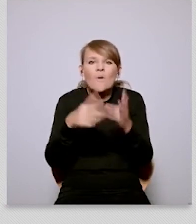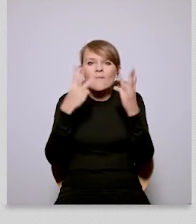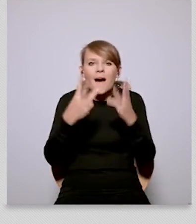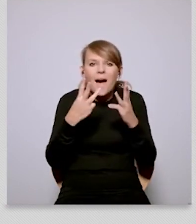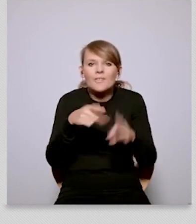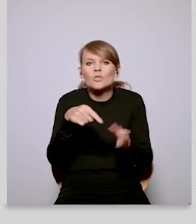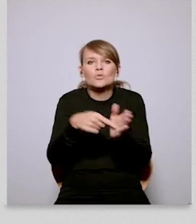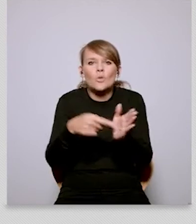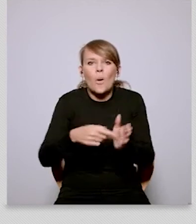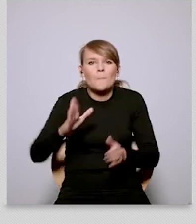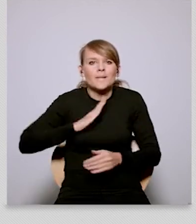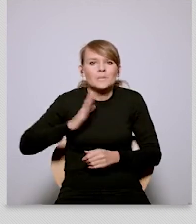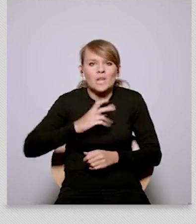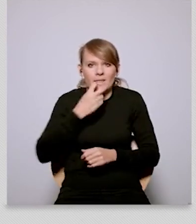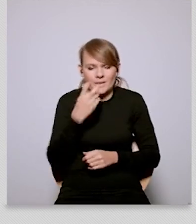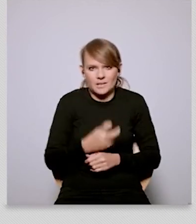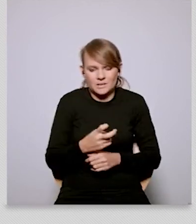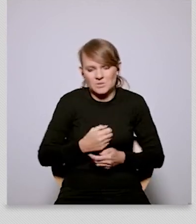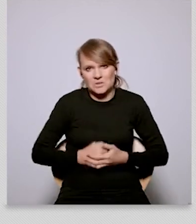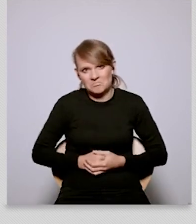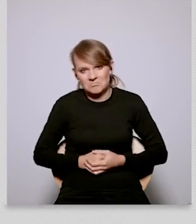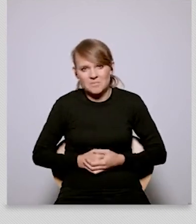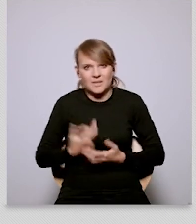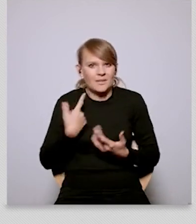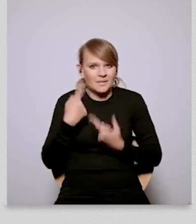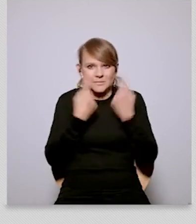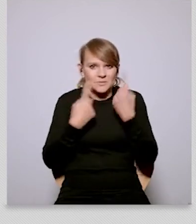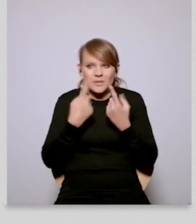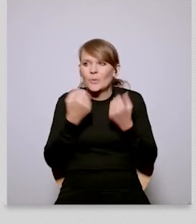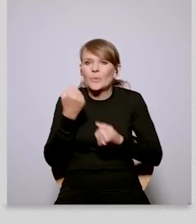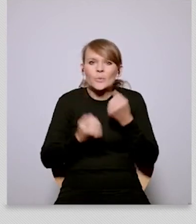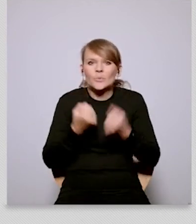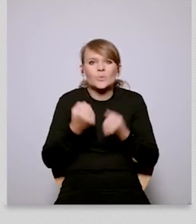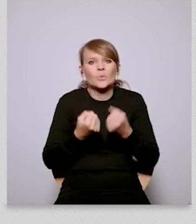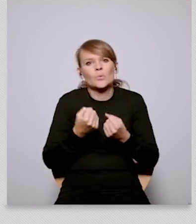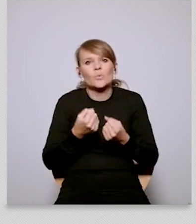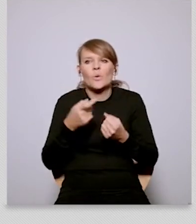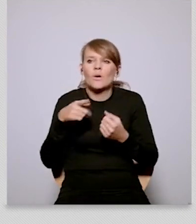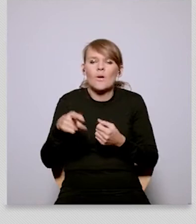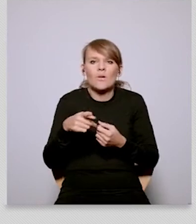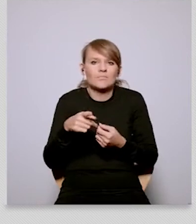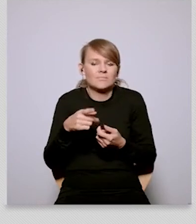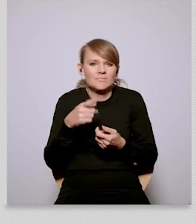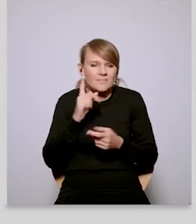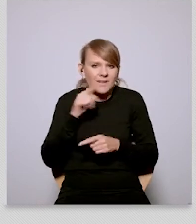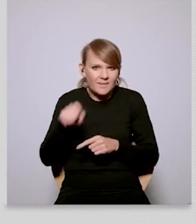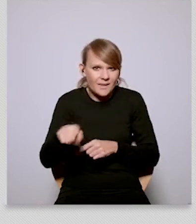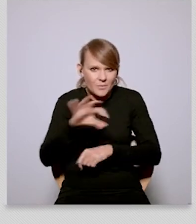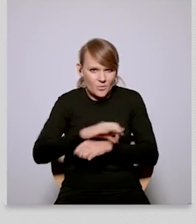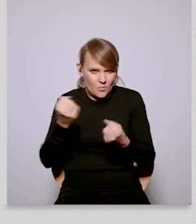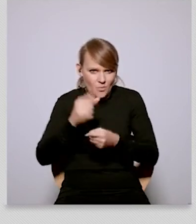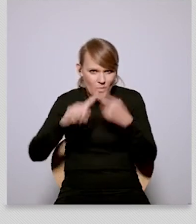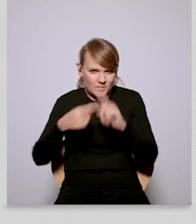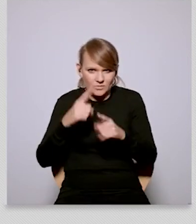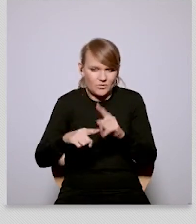energetycznego bo moim zdaniem trudno o projekt inny który byłby bardziej upolityczniony uzależniał nas de facto od woli